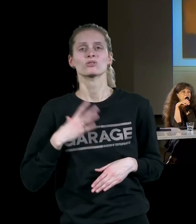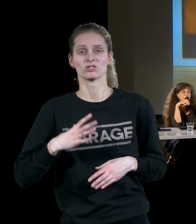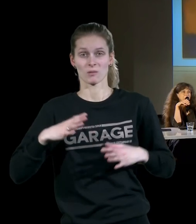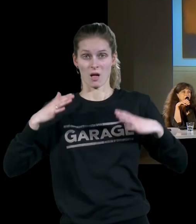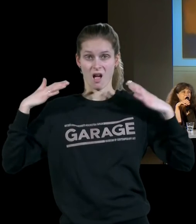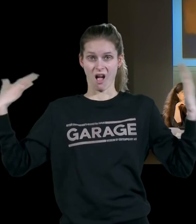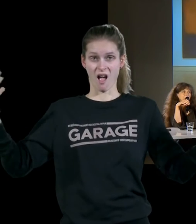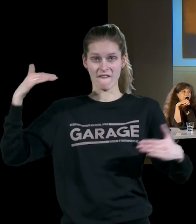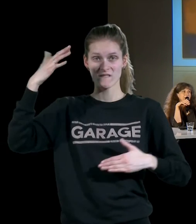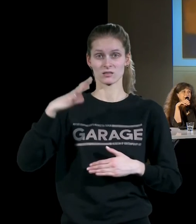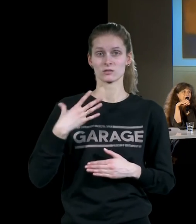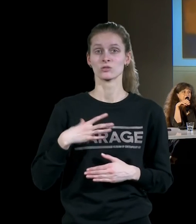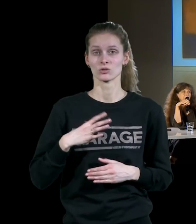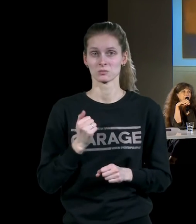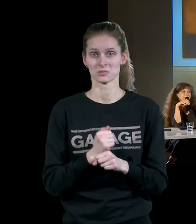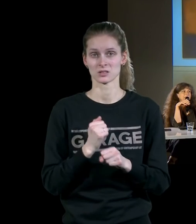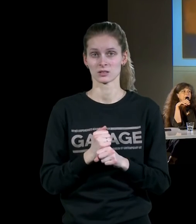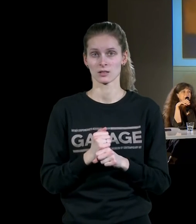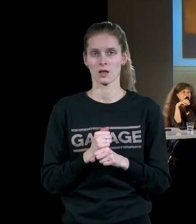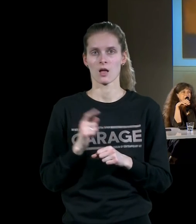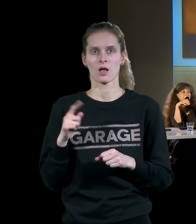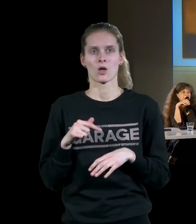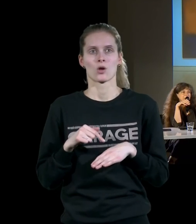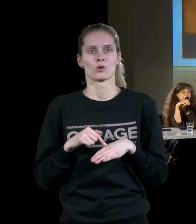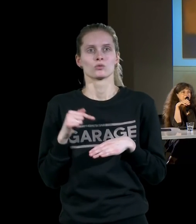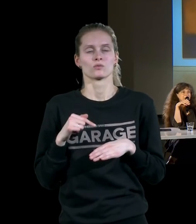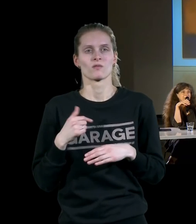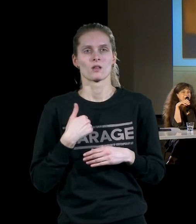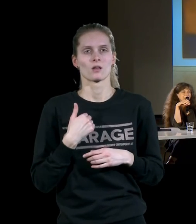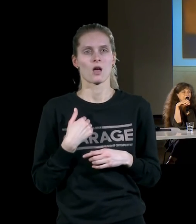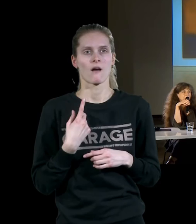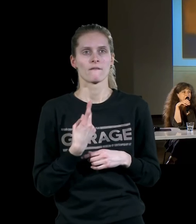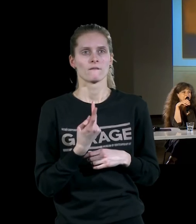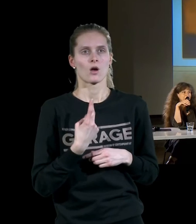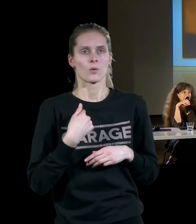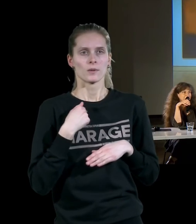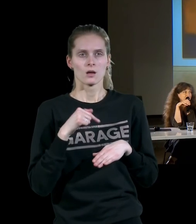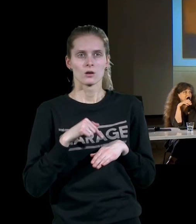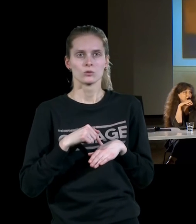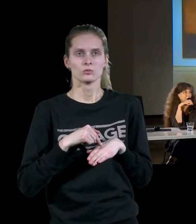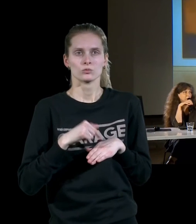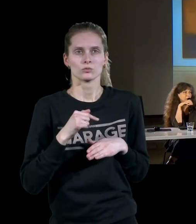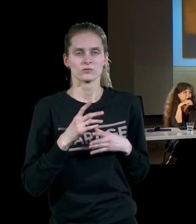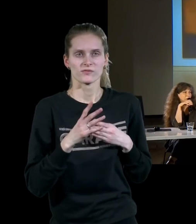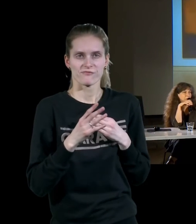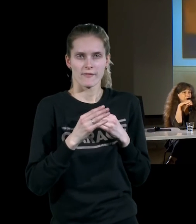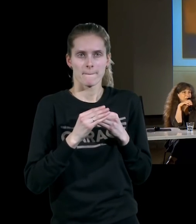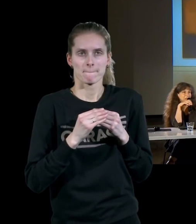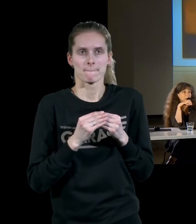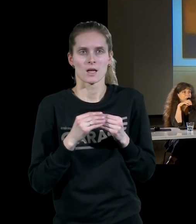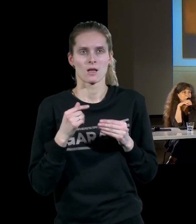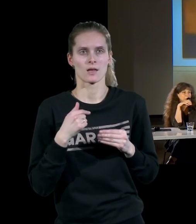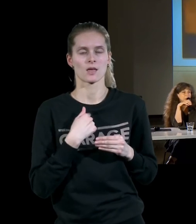что именно этот большой формат создает интимность контакта. Зритель может, это большая картина, в которую зритель